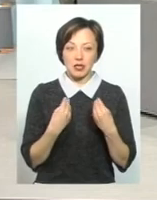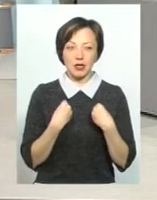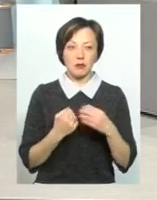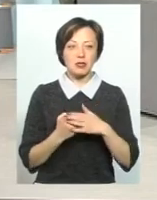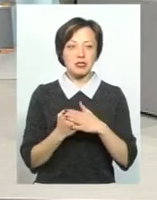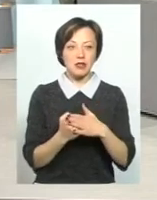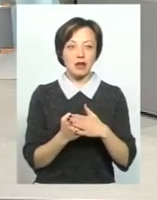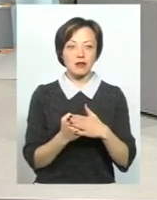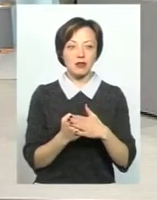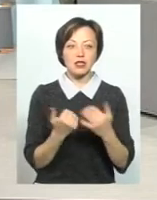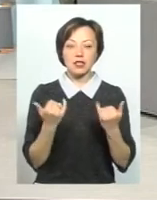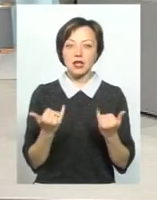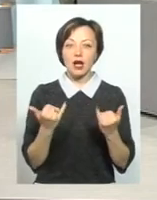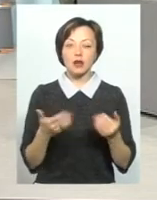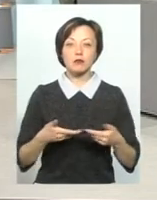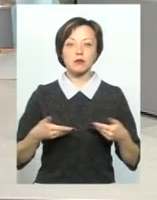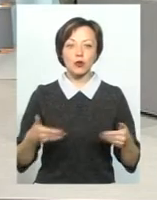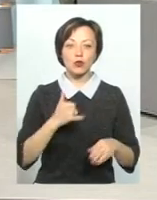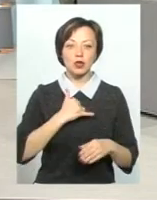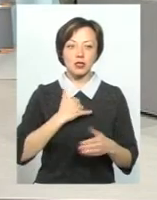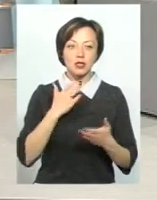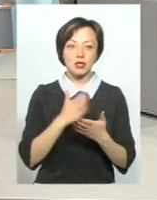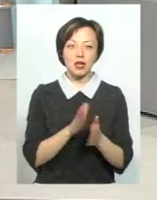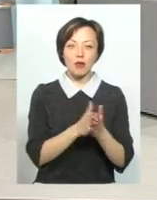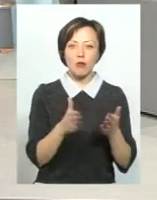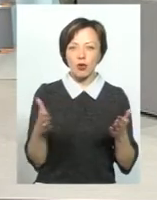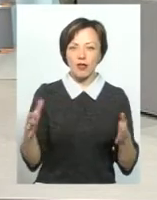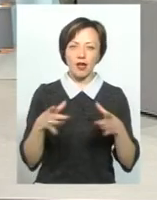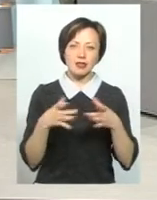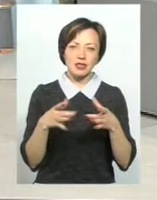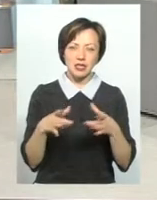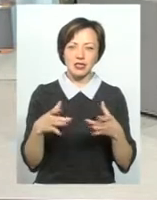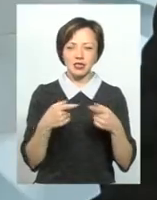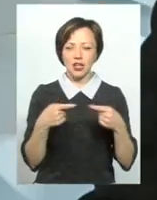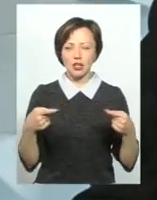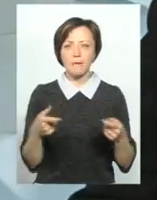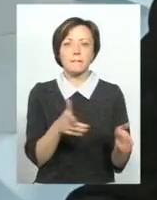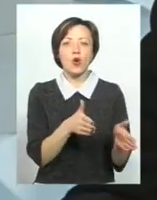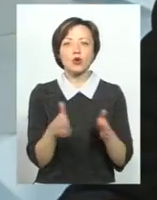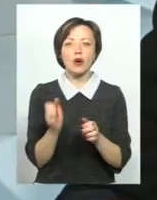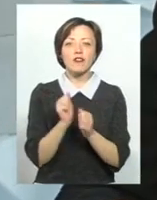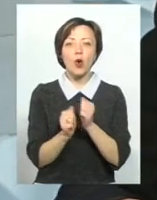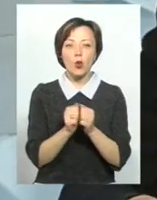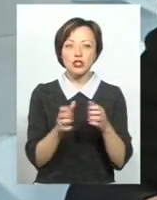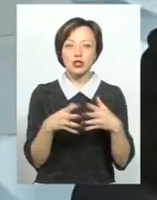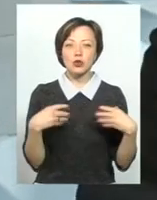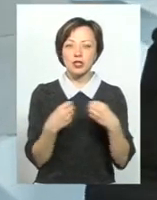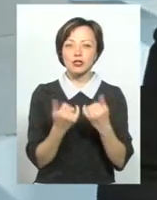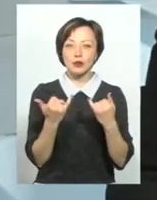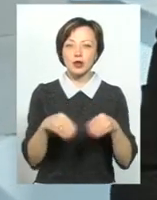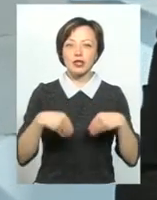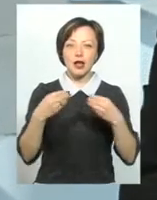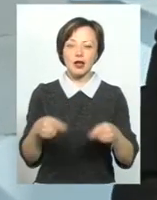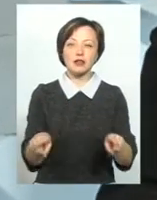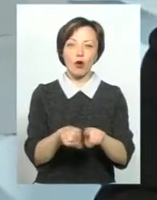знаєте, зараз ми, у нас є буклети, диски і все остальне, ми готові кожній родині сьогодні надати